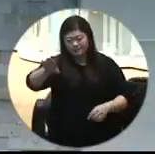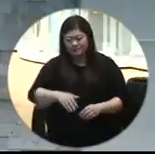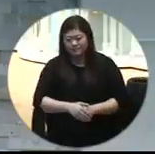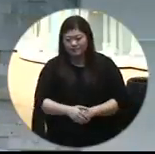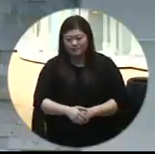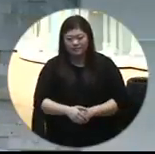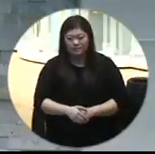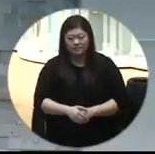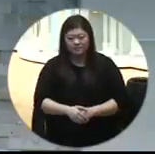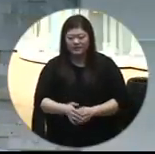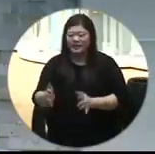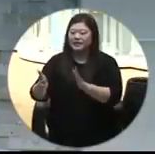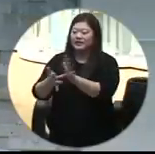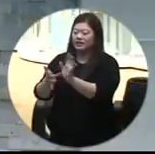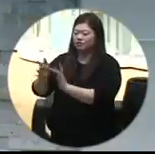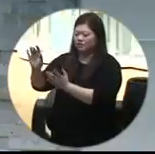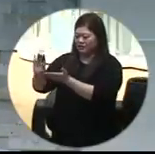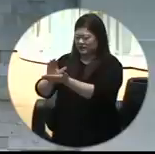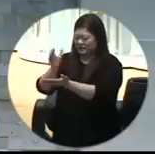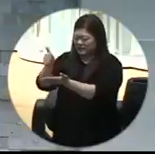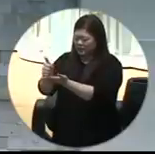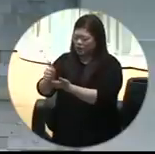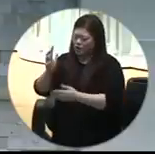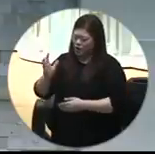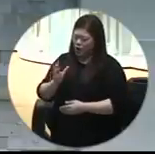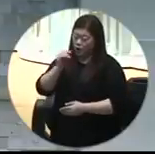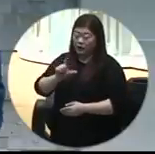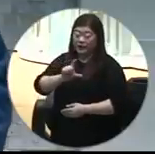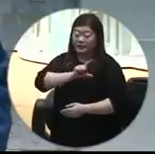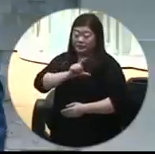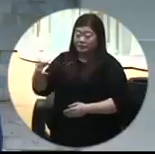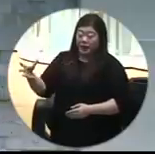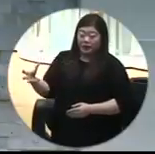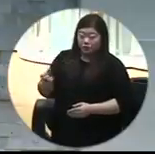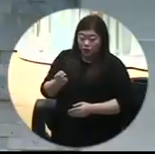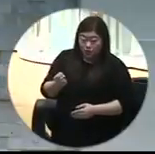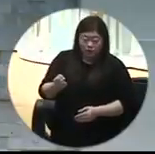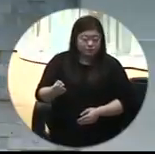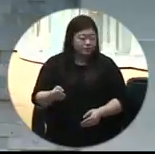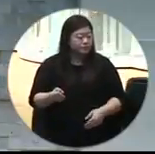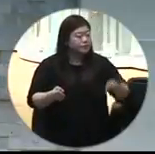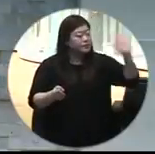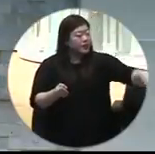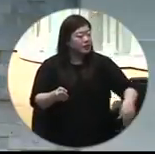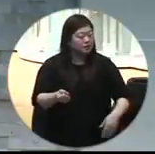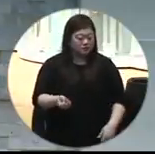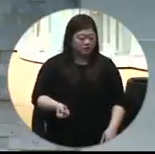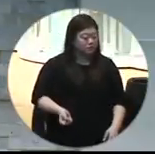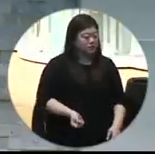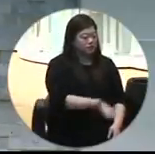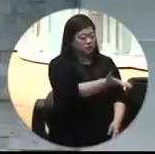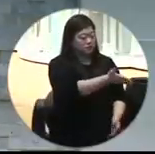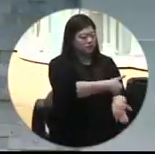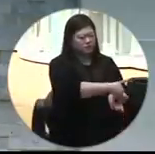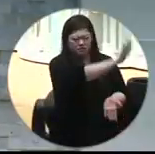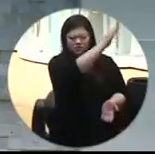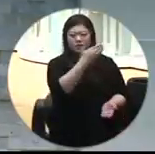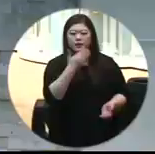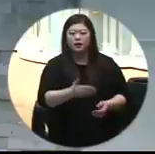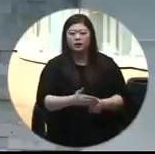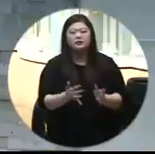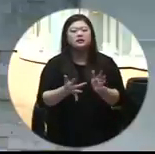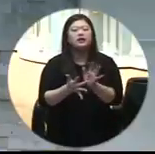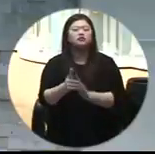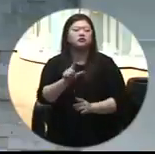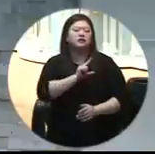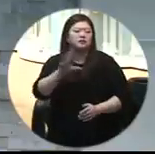예수 그리스도의 놀라운 이 그 이름을 통해서 흑암이 꺾여야 되죠. 예수 이름을 대